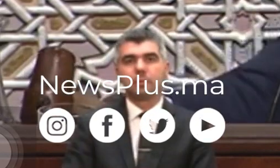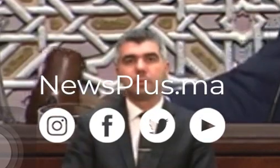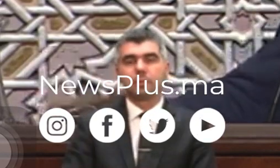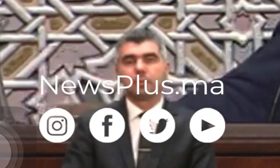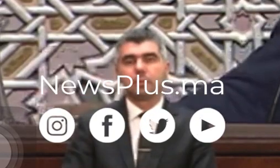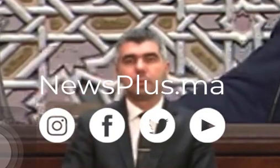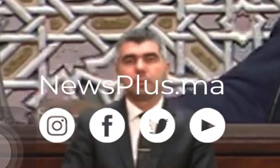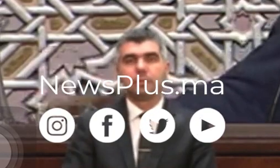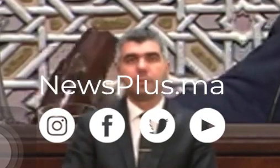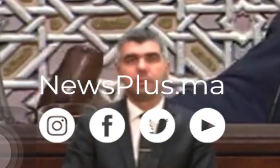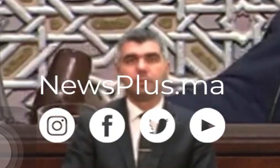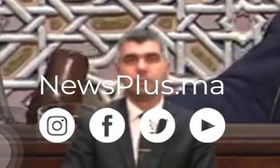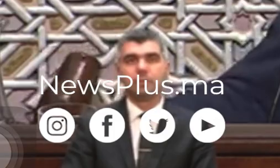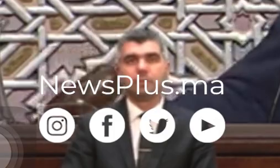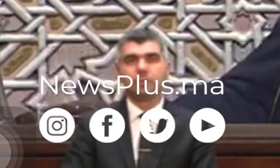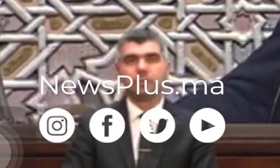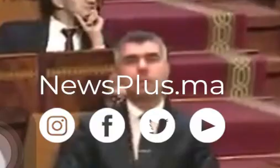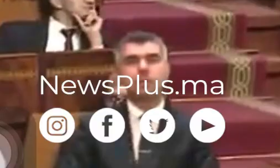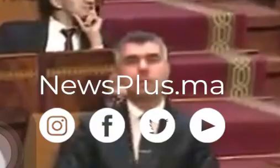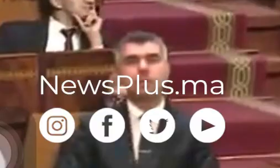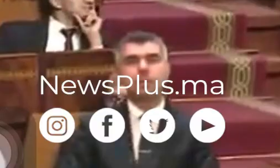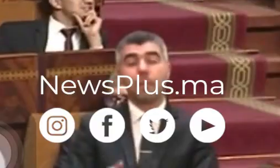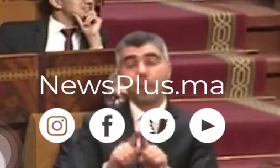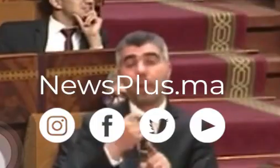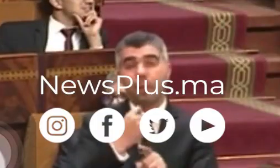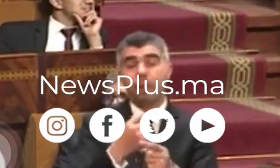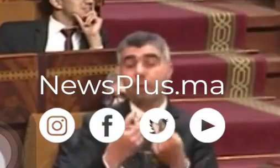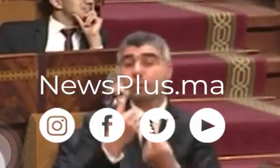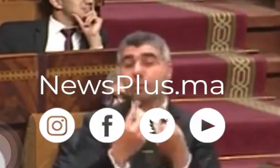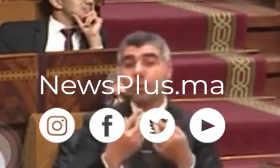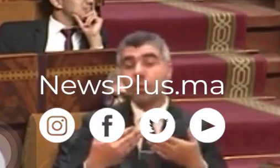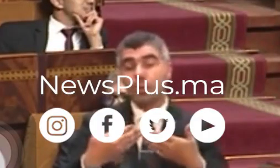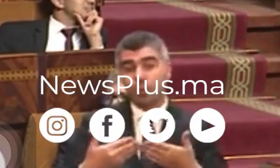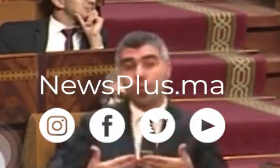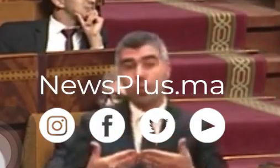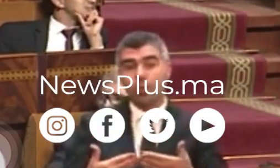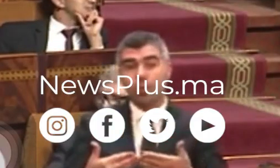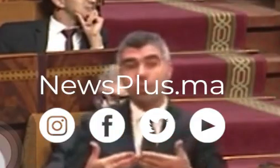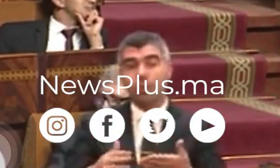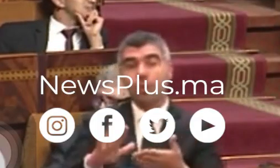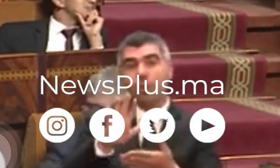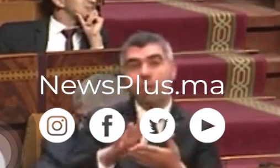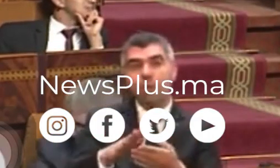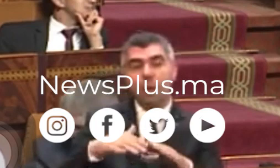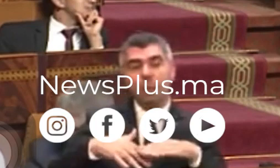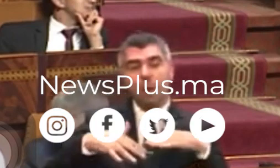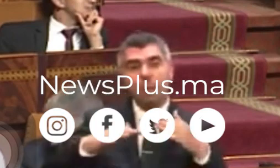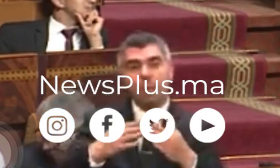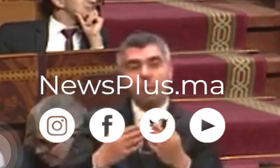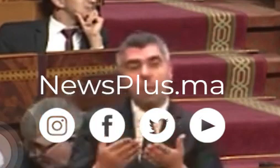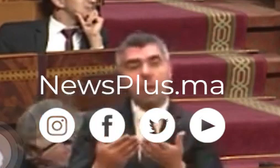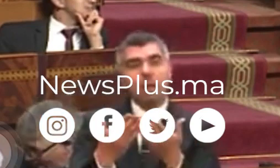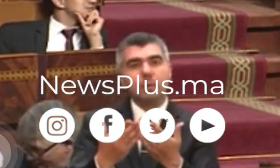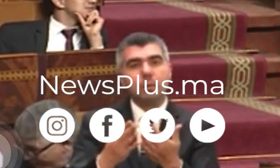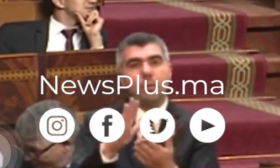لذلك لذلك الى سمحتوا حضر اليوم الساده النواب غيديروا قراءه الفاتحه على